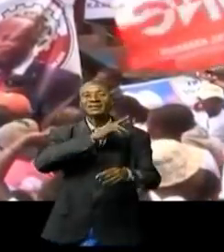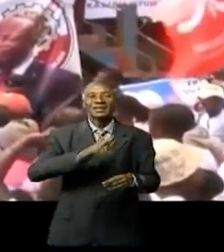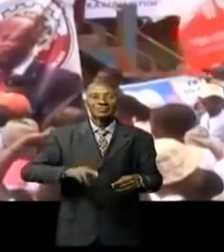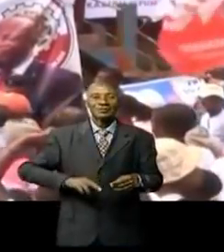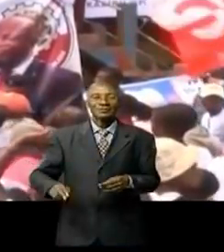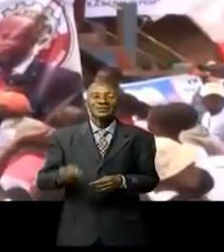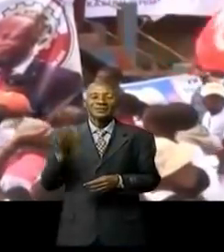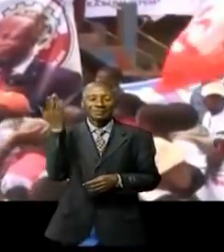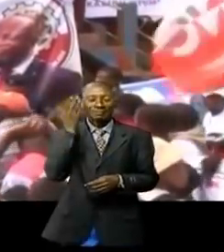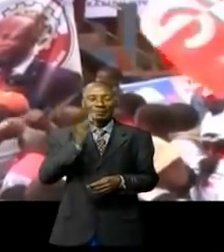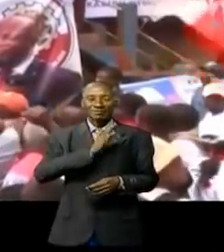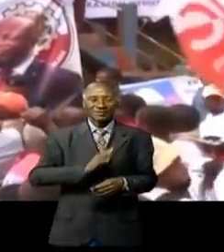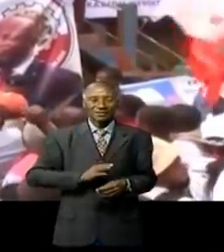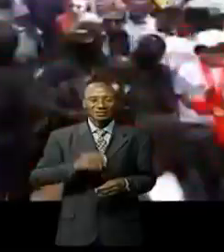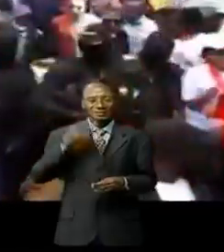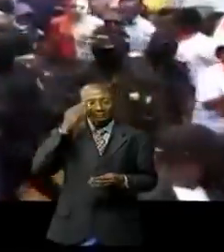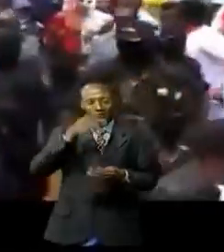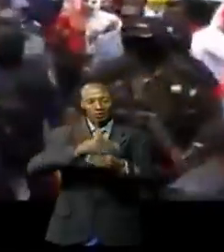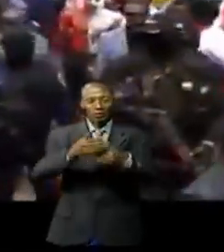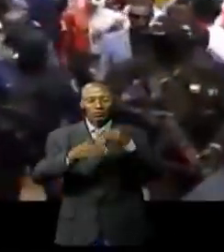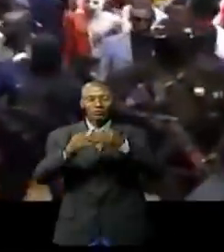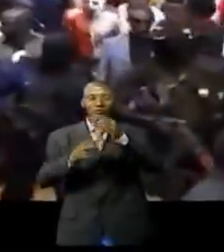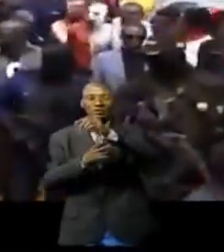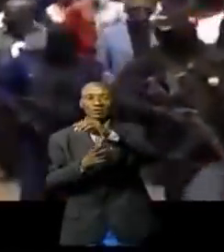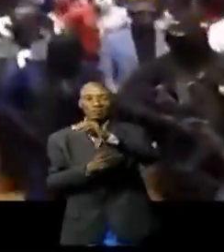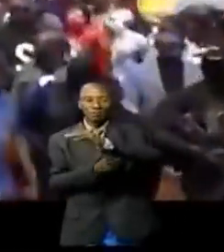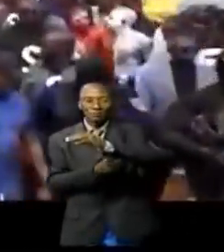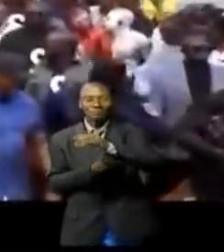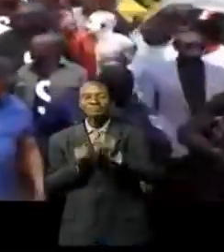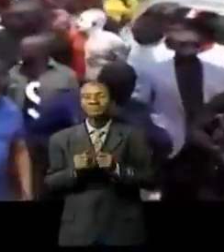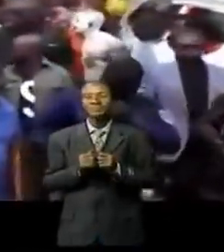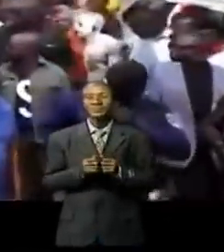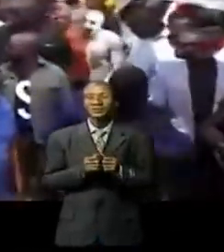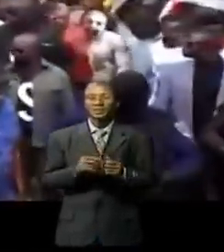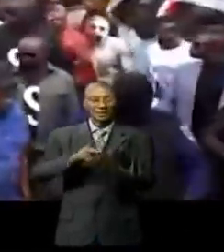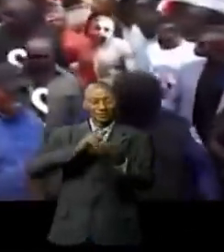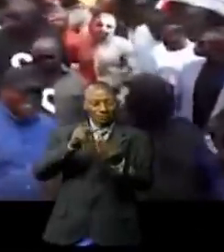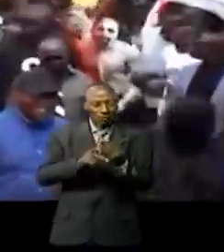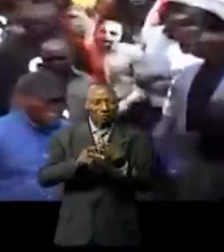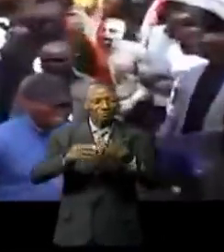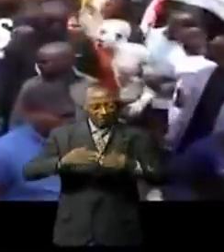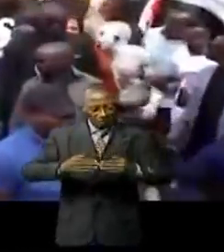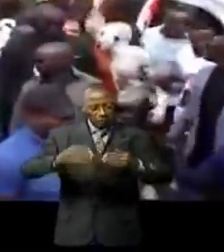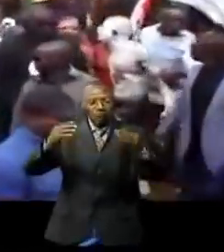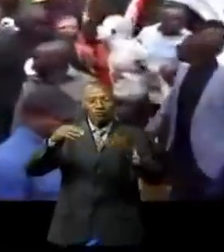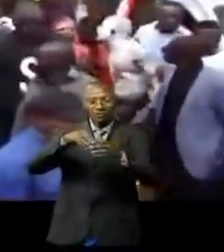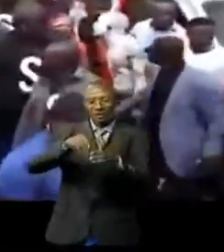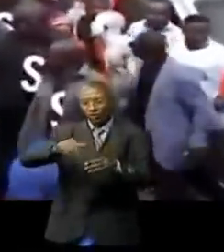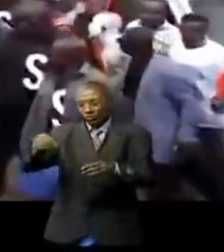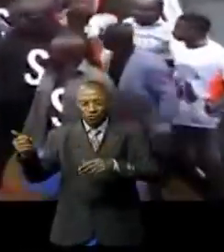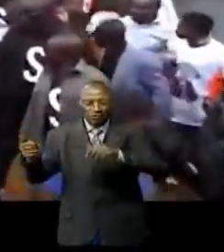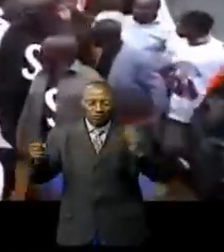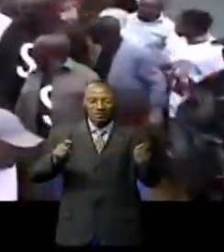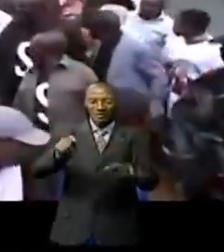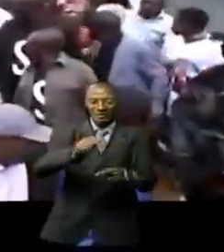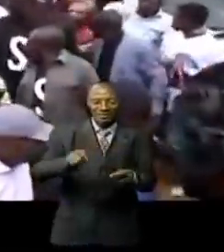pour reconstruire le pays. Cette itinérance va se poursuivre dans les autres territoires du Sud Kivu.